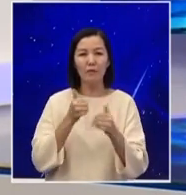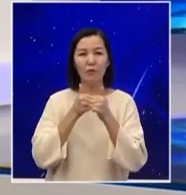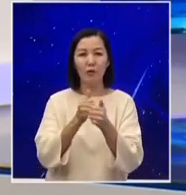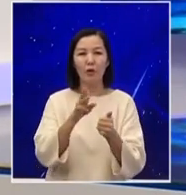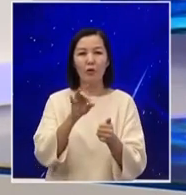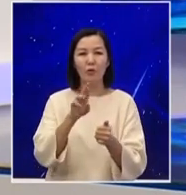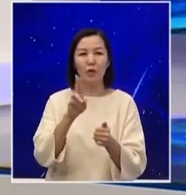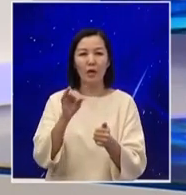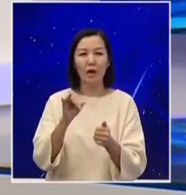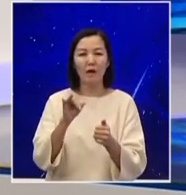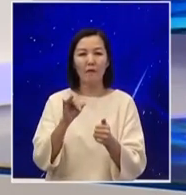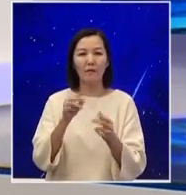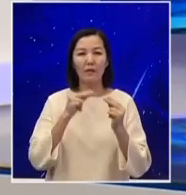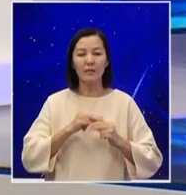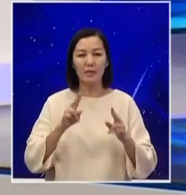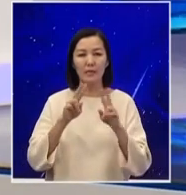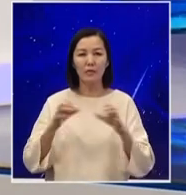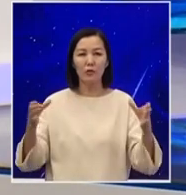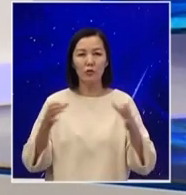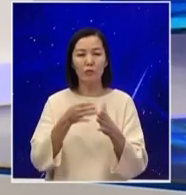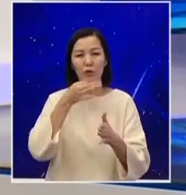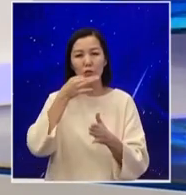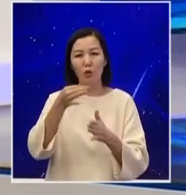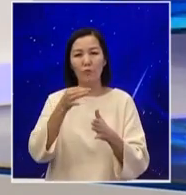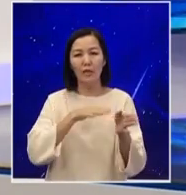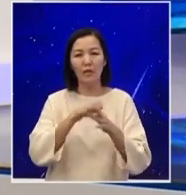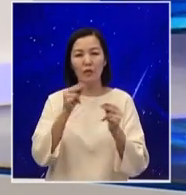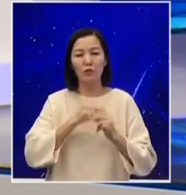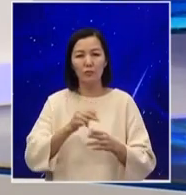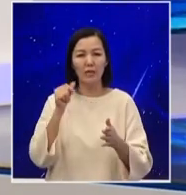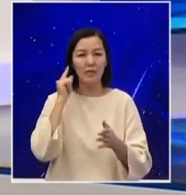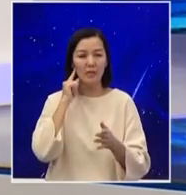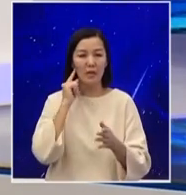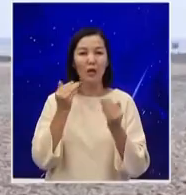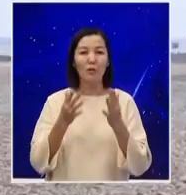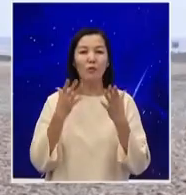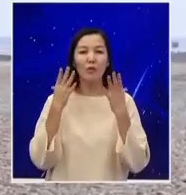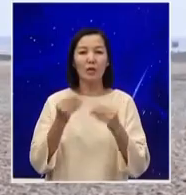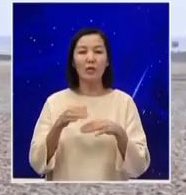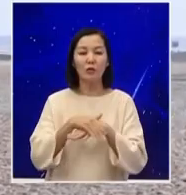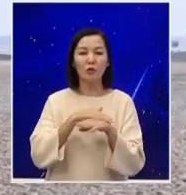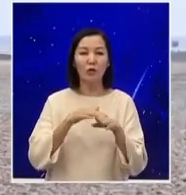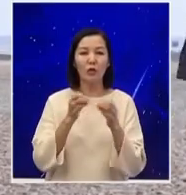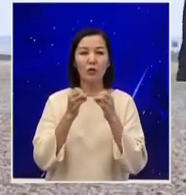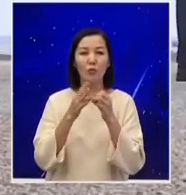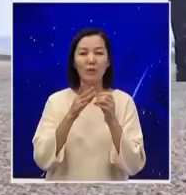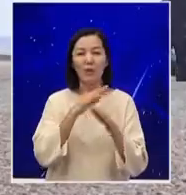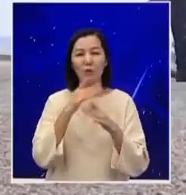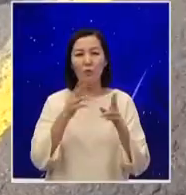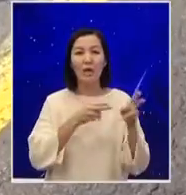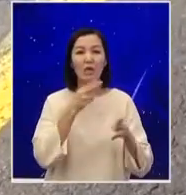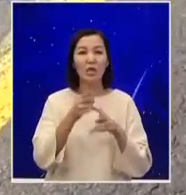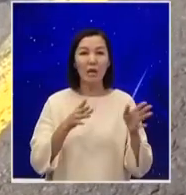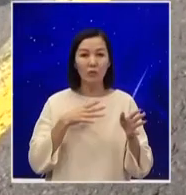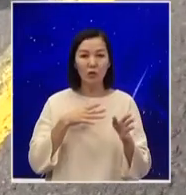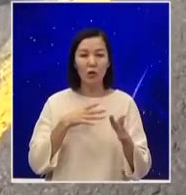Жеңіс Тұяқов мониторинг тобымен жауапты мердігерлердің атқарған жұмыстарын тыңдады. Бүгінге дейін тұрғындар тарапынан 15-тен аса шағым